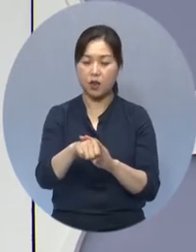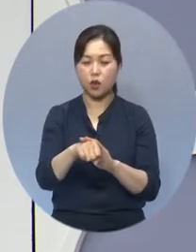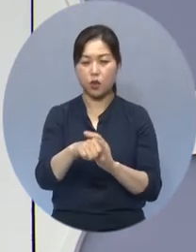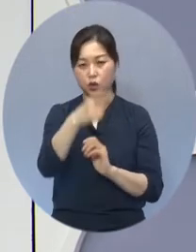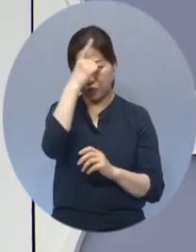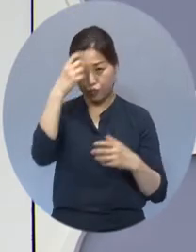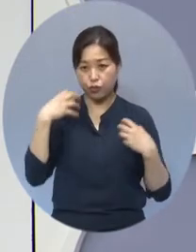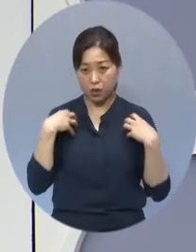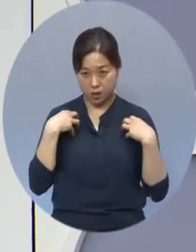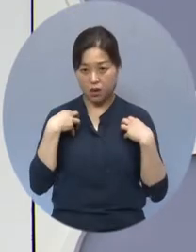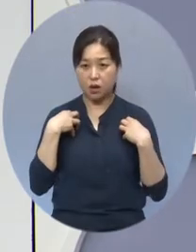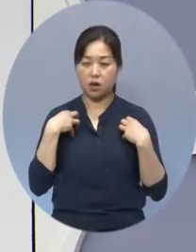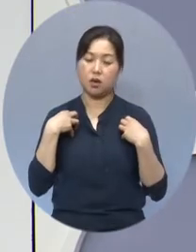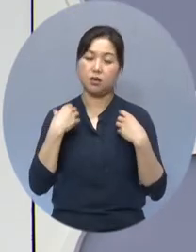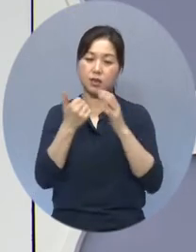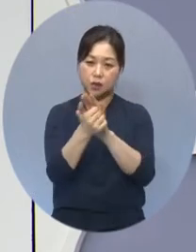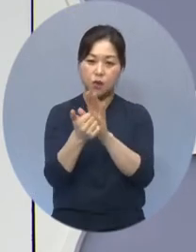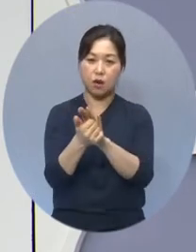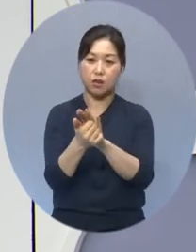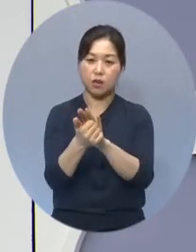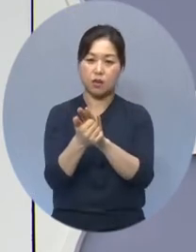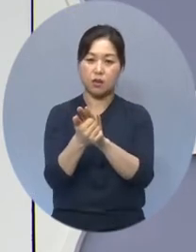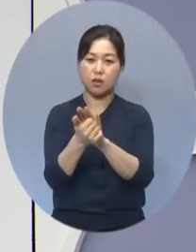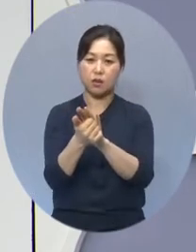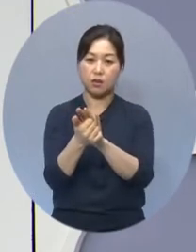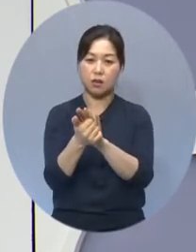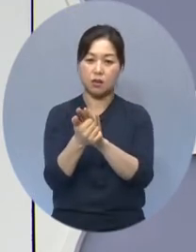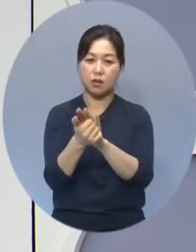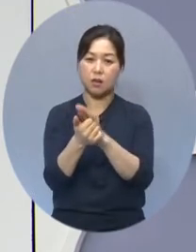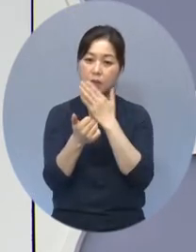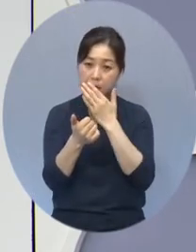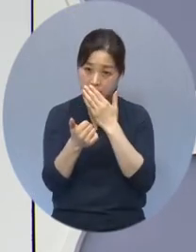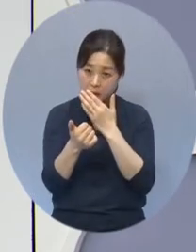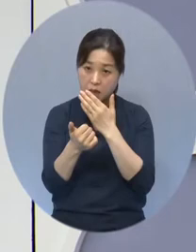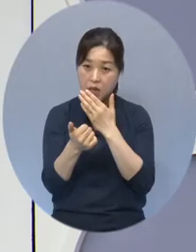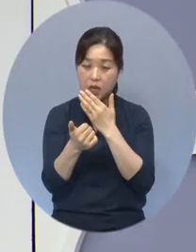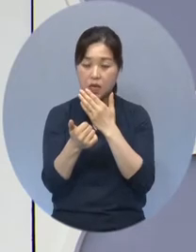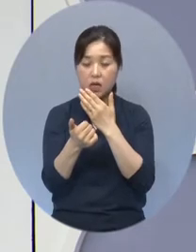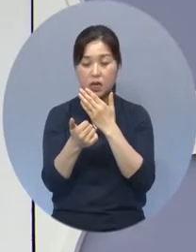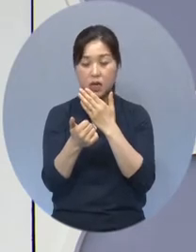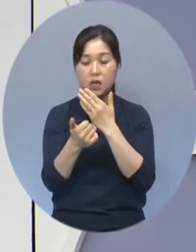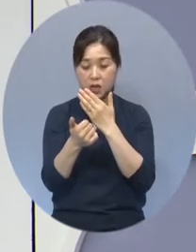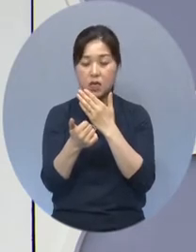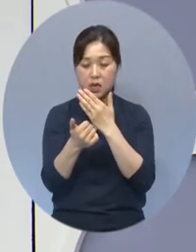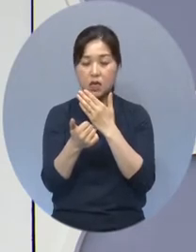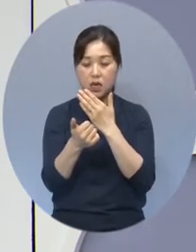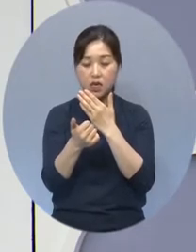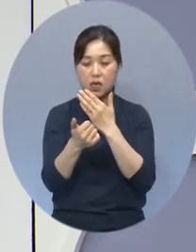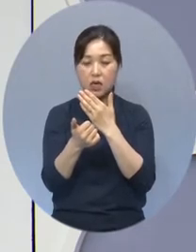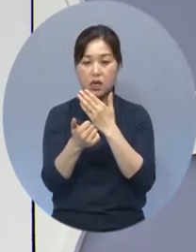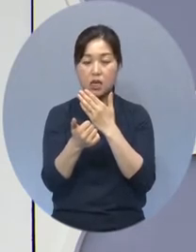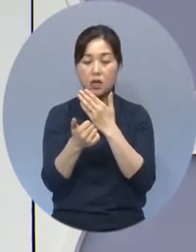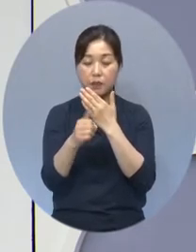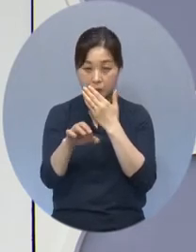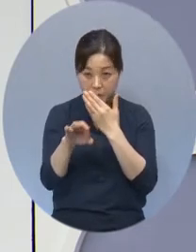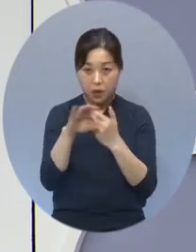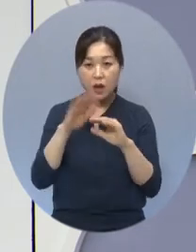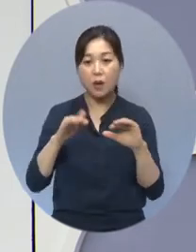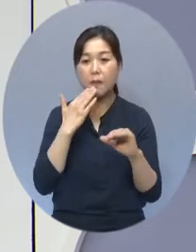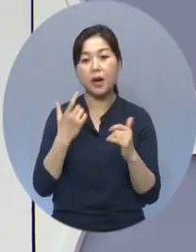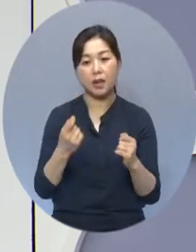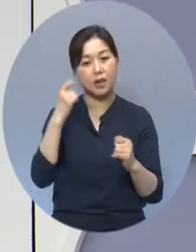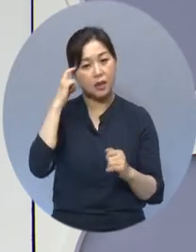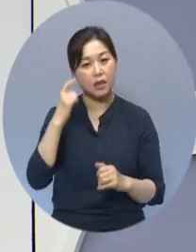좀 그런 부분을 잘 이렇게 지원을 해주면 되지 않겠나 하는 생각이 들어서 우리